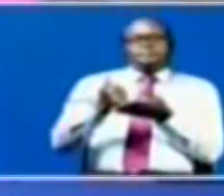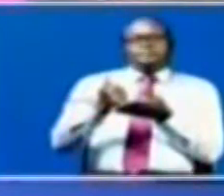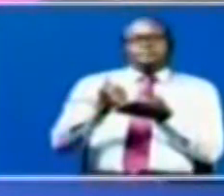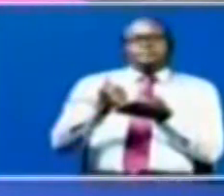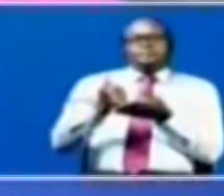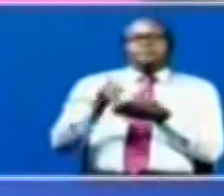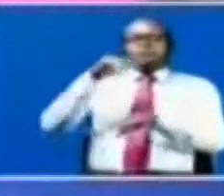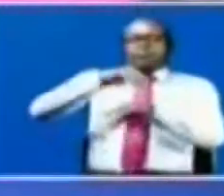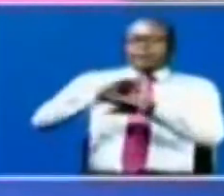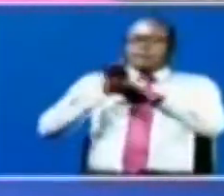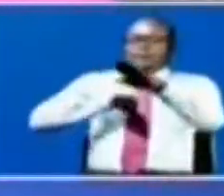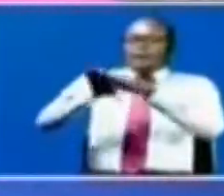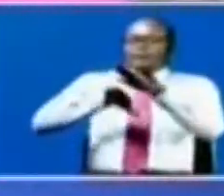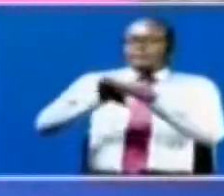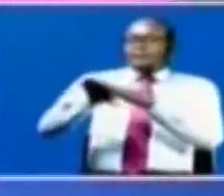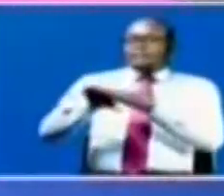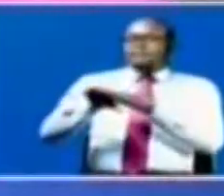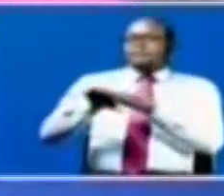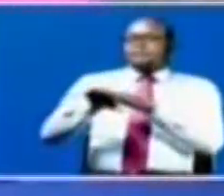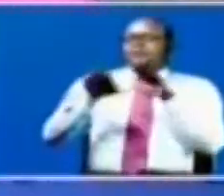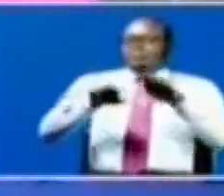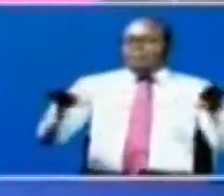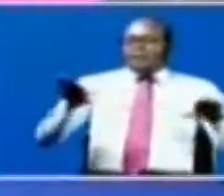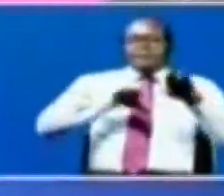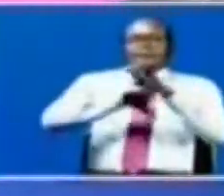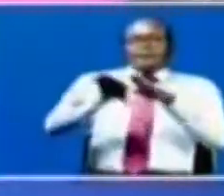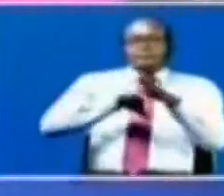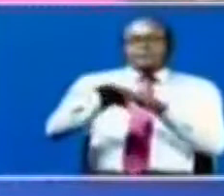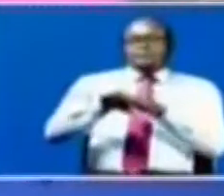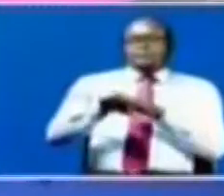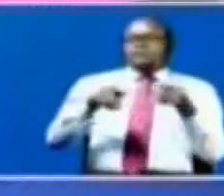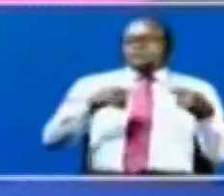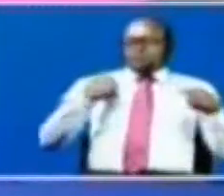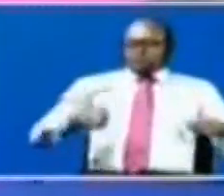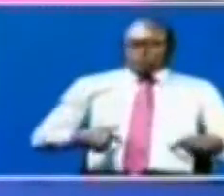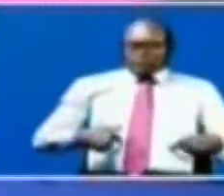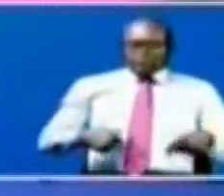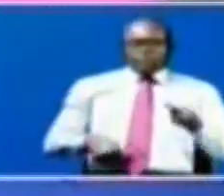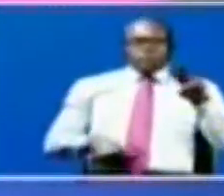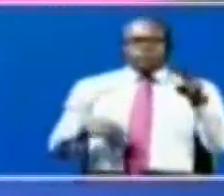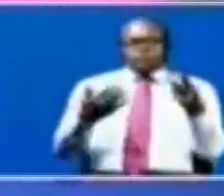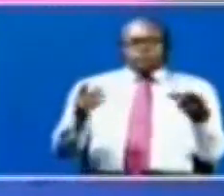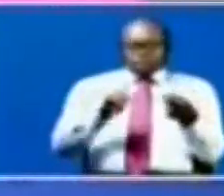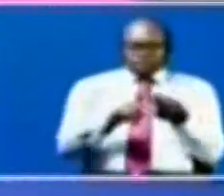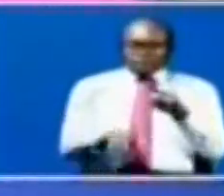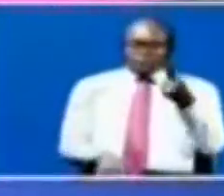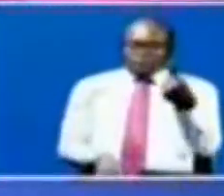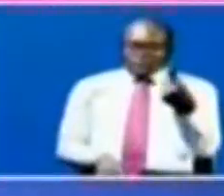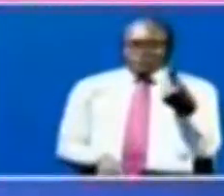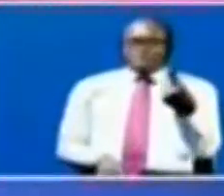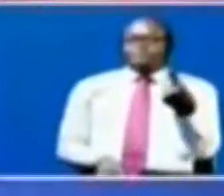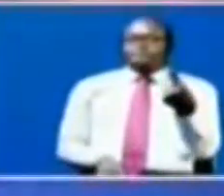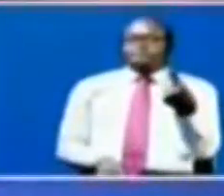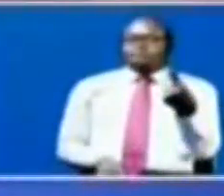kimombo access kwa nchi ya market access kwa nchi ya Uchina? Two things. Kitu ya kwanza ni maneno ya you